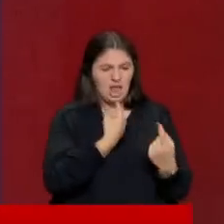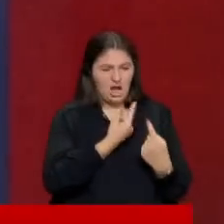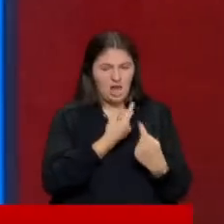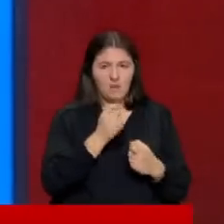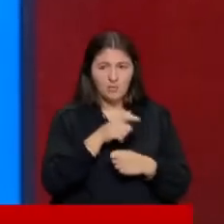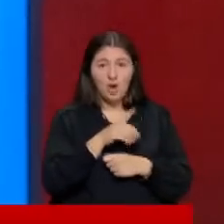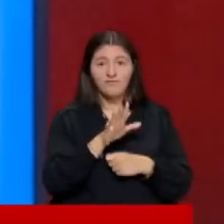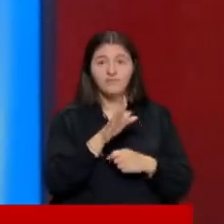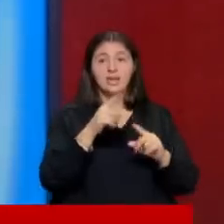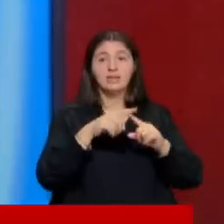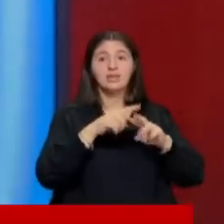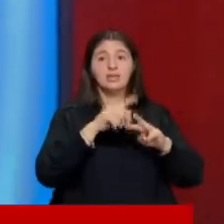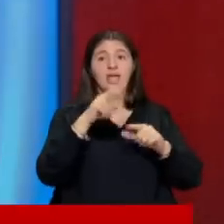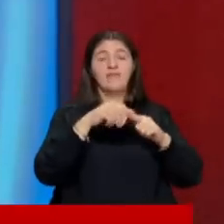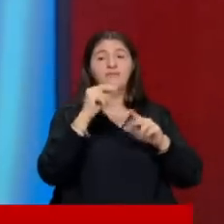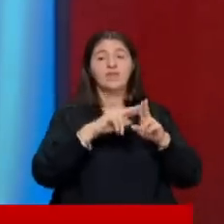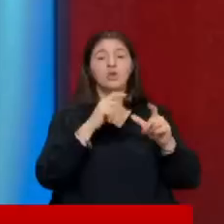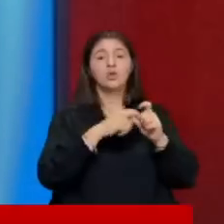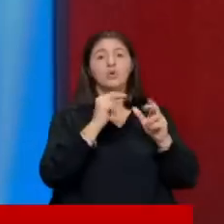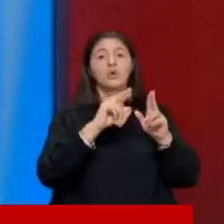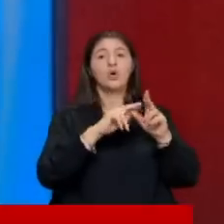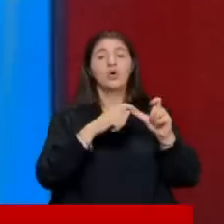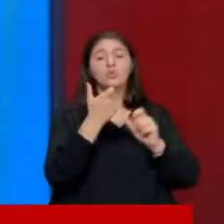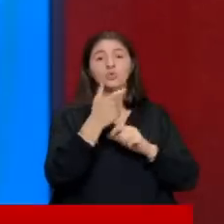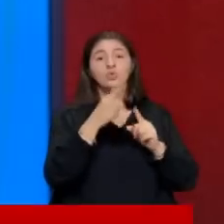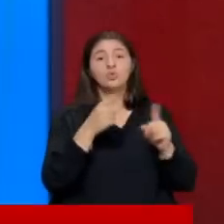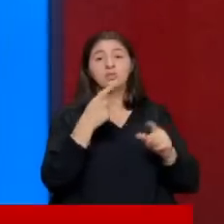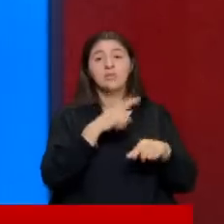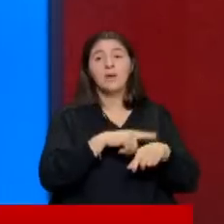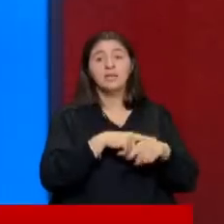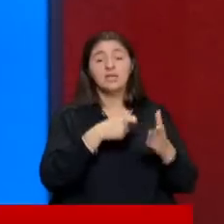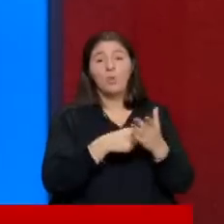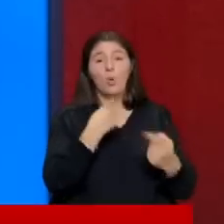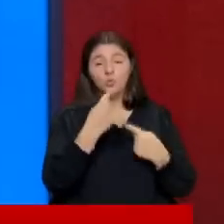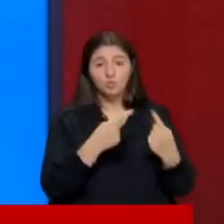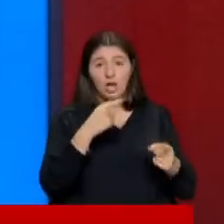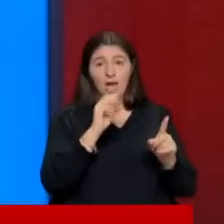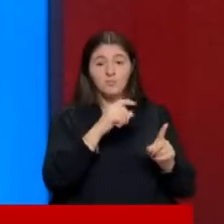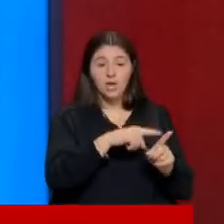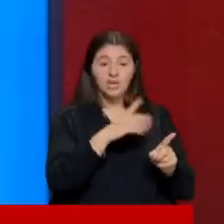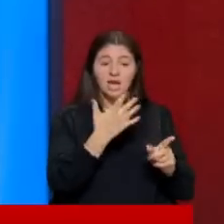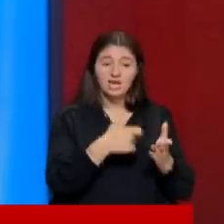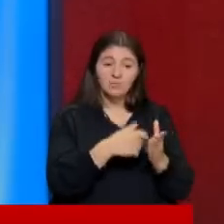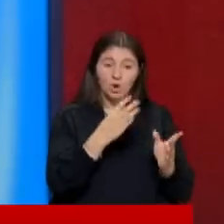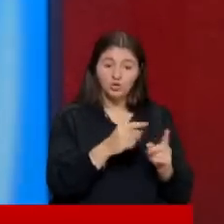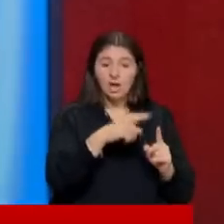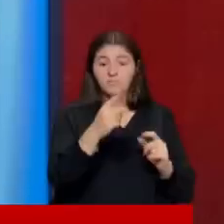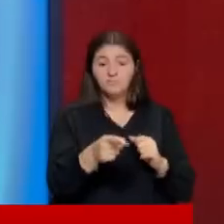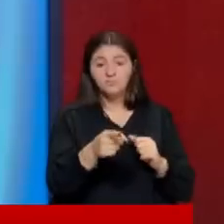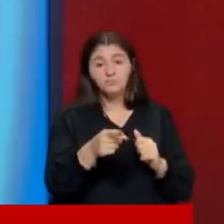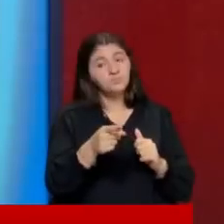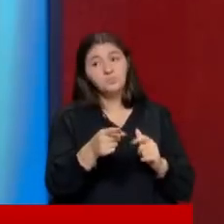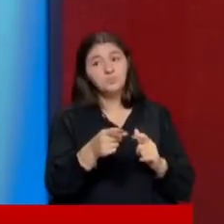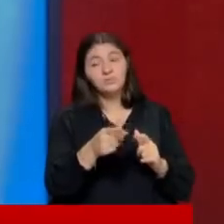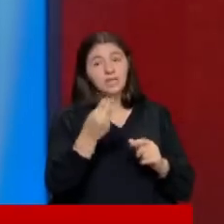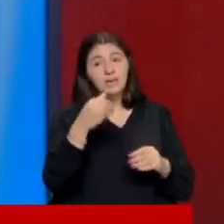Ve Tevfik Göksu yine çok uzun yıllardır ismi konuşulur Hem bu tarafta hangi isimler olacak hem de